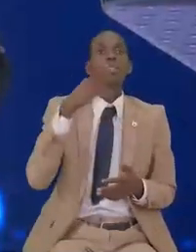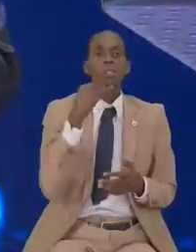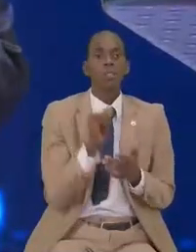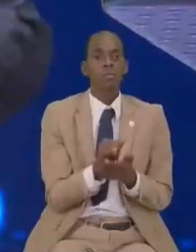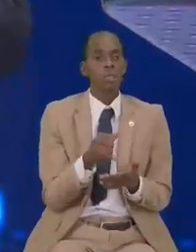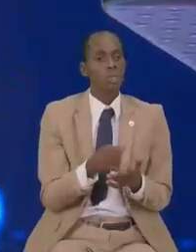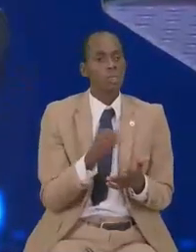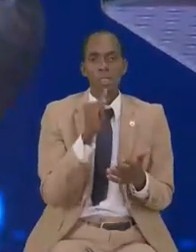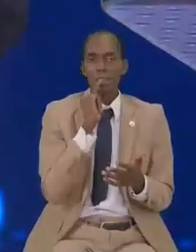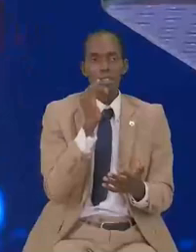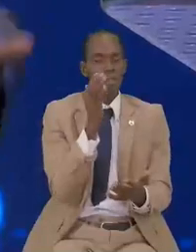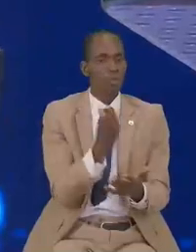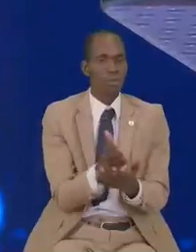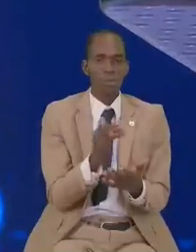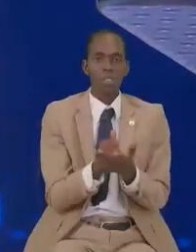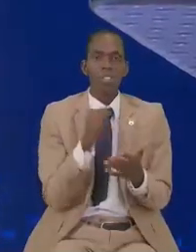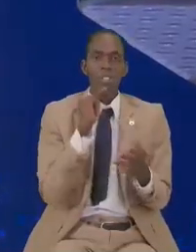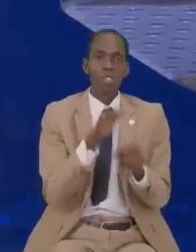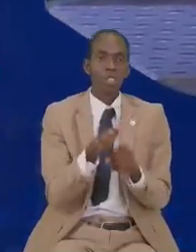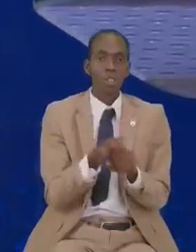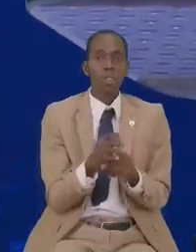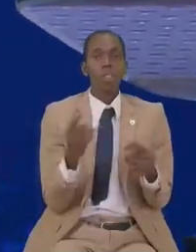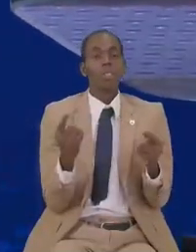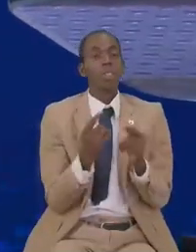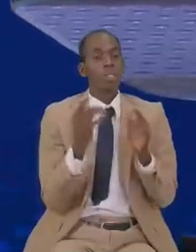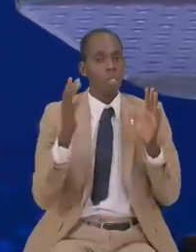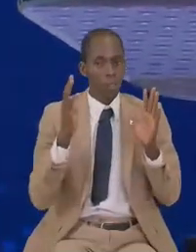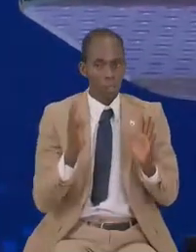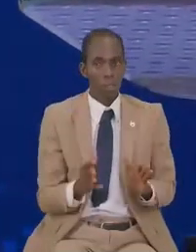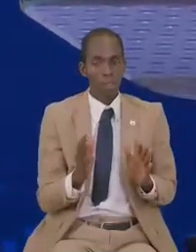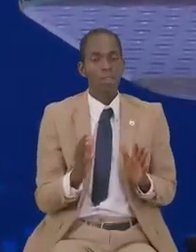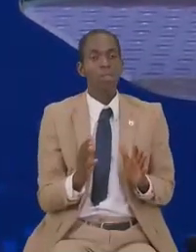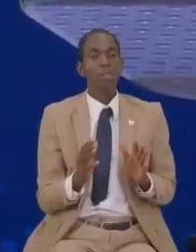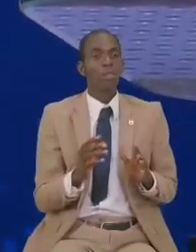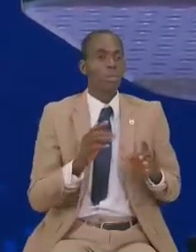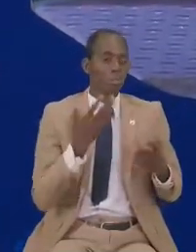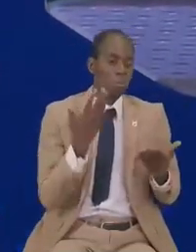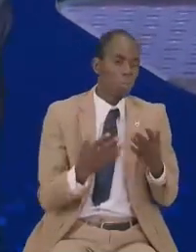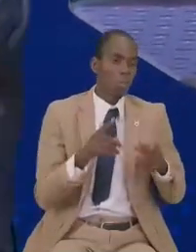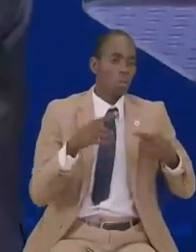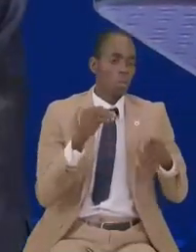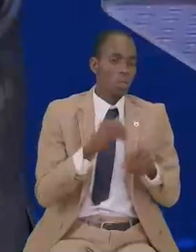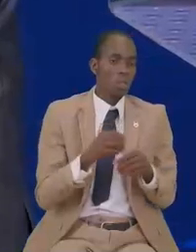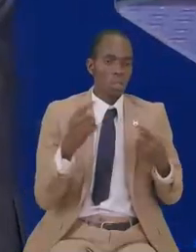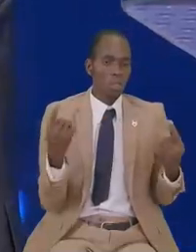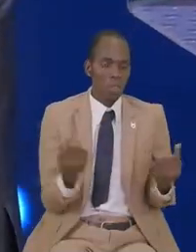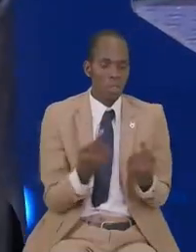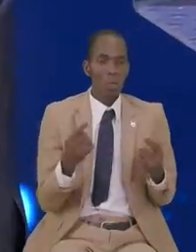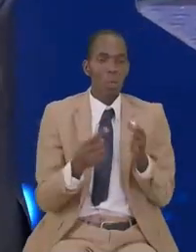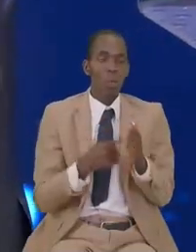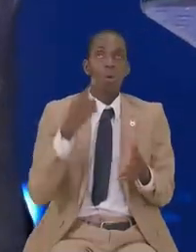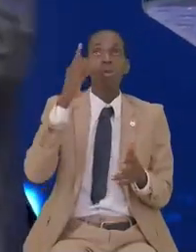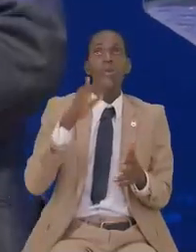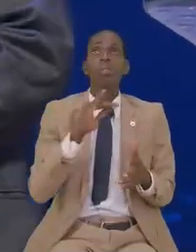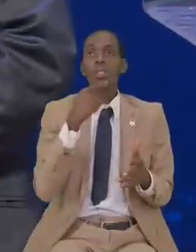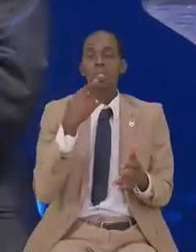au comble, c'est assez. Le pécheur peut continuer de pécher. Un jour, Dieu va dire que, oui, ta coupe est au comble. Le pécheur peut